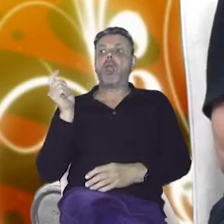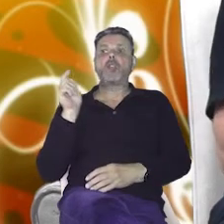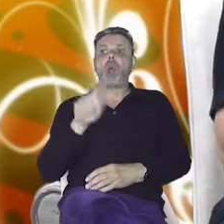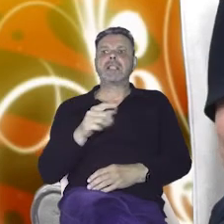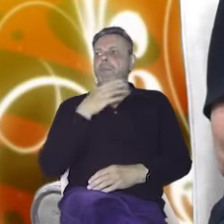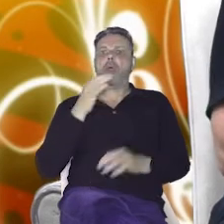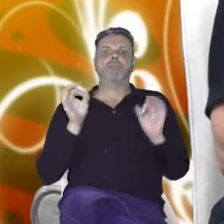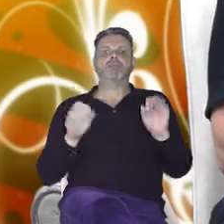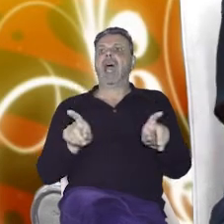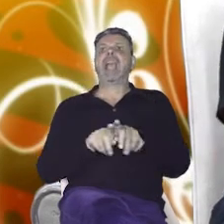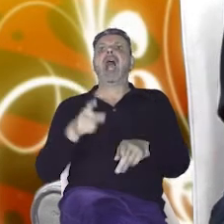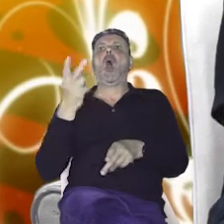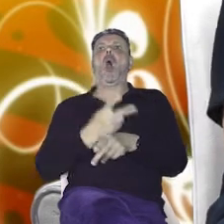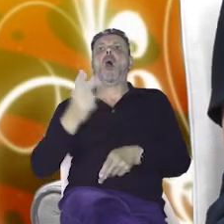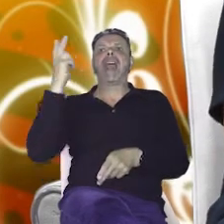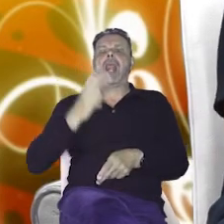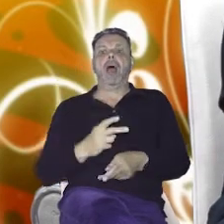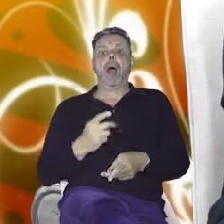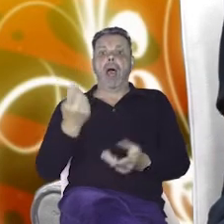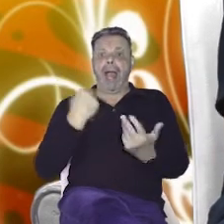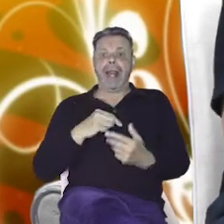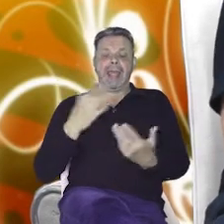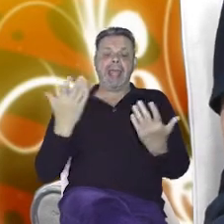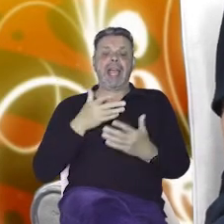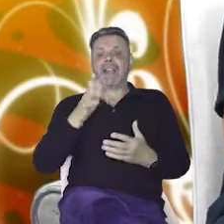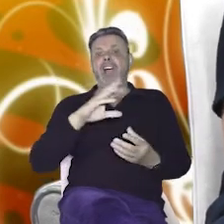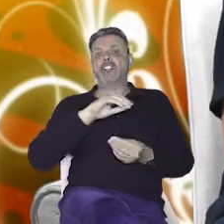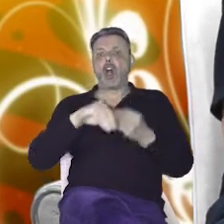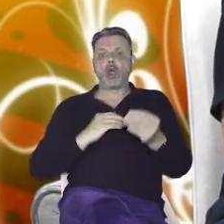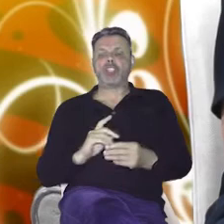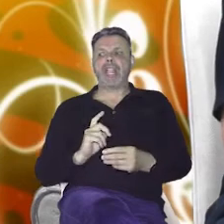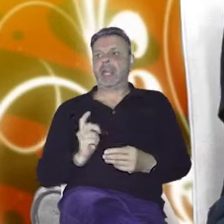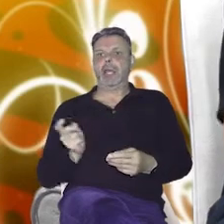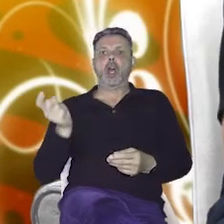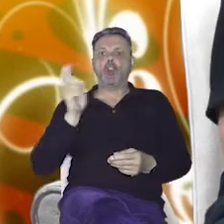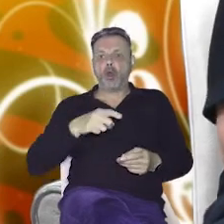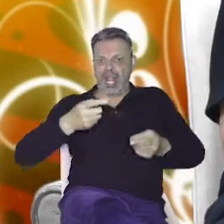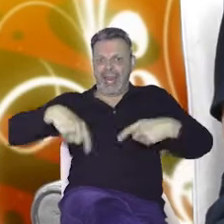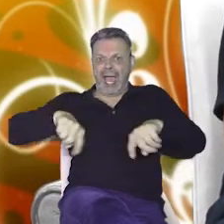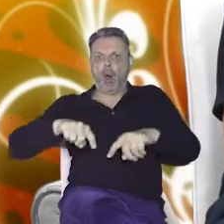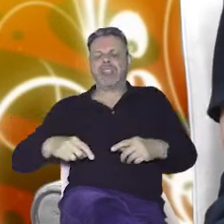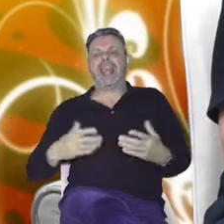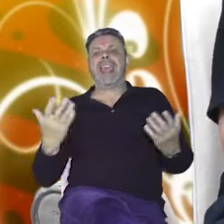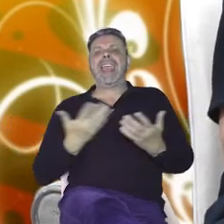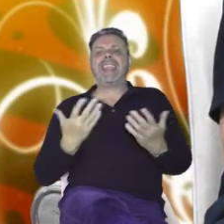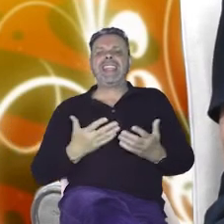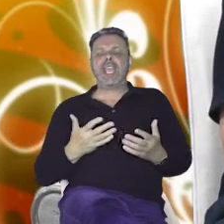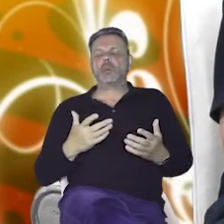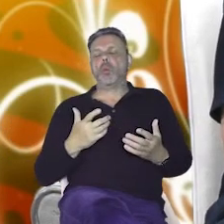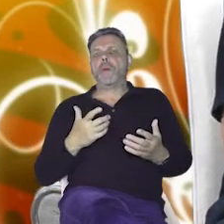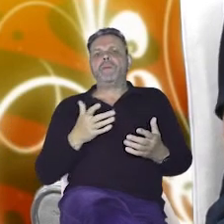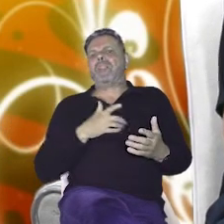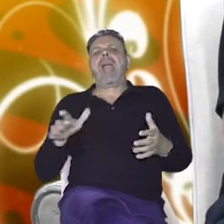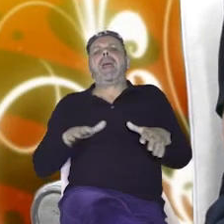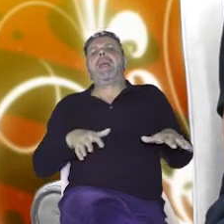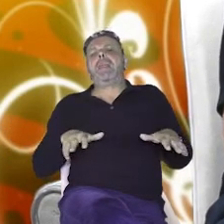je ko hotel. No međutim, kada vaš roditelj dođe na odjel gdje su nepokretni ljudi i